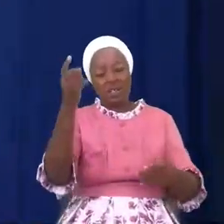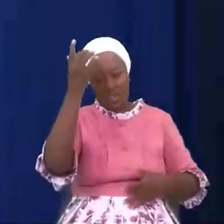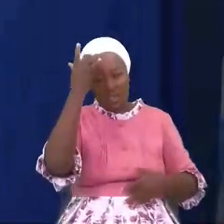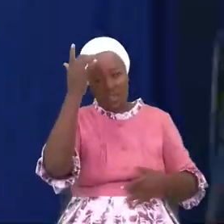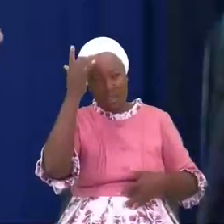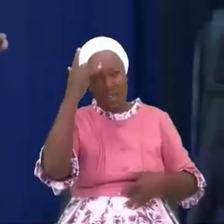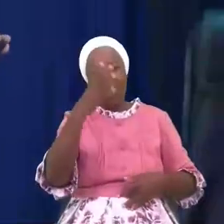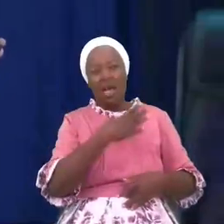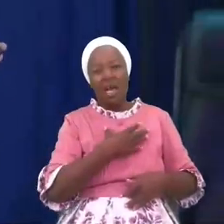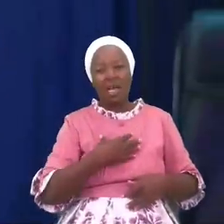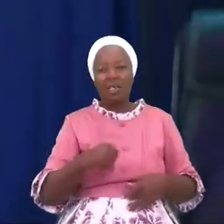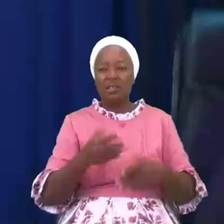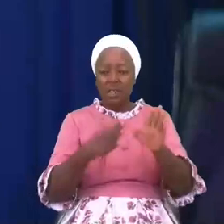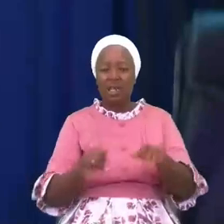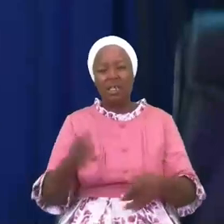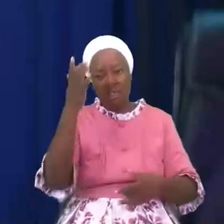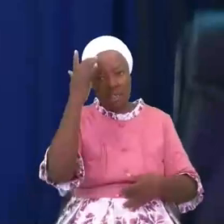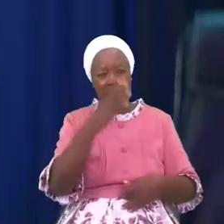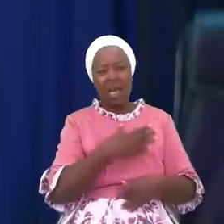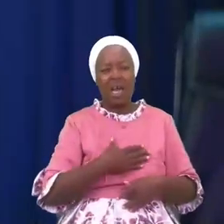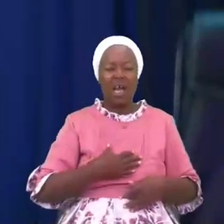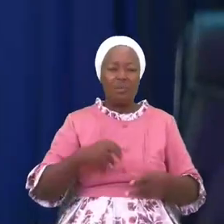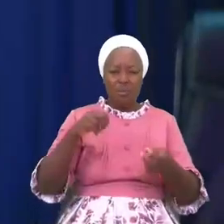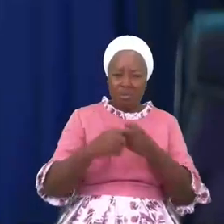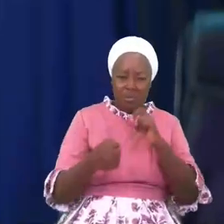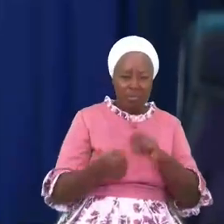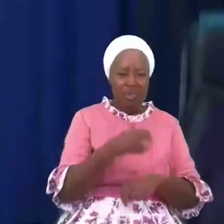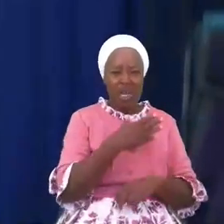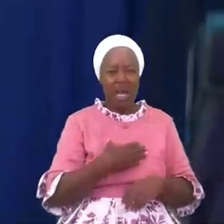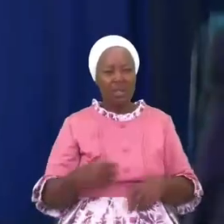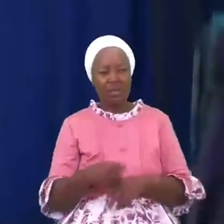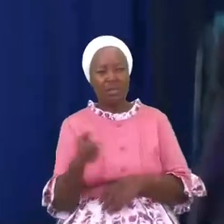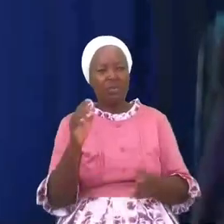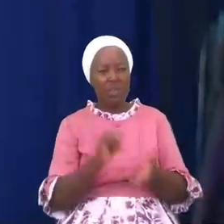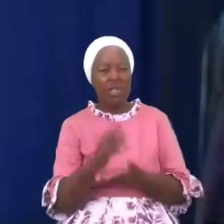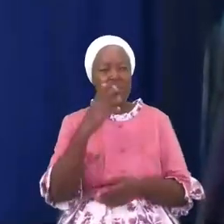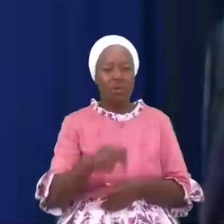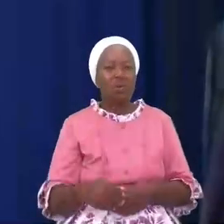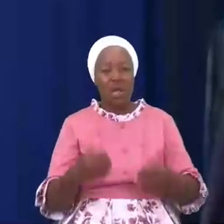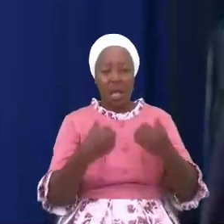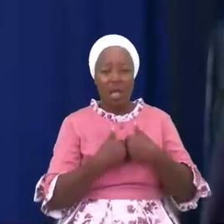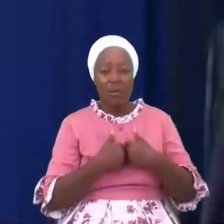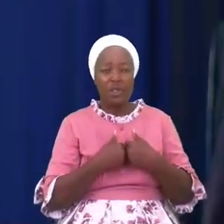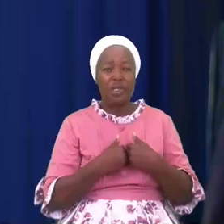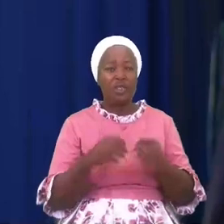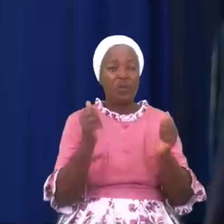des démoniaques, des lunatiques, des paralytiques.